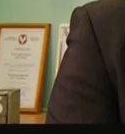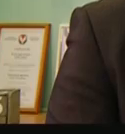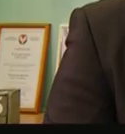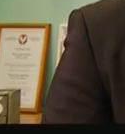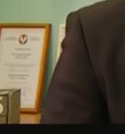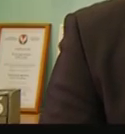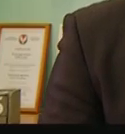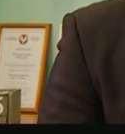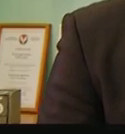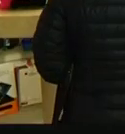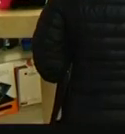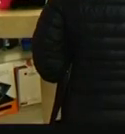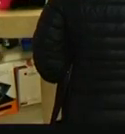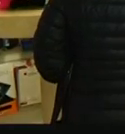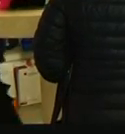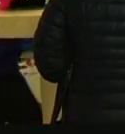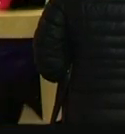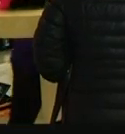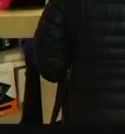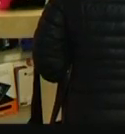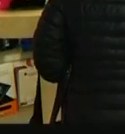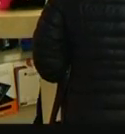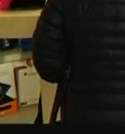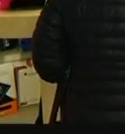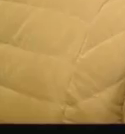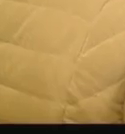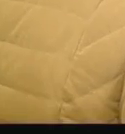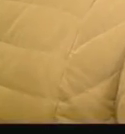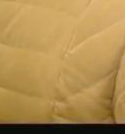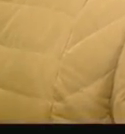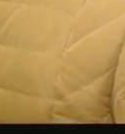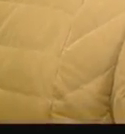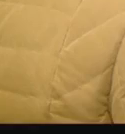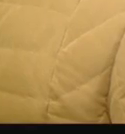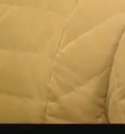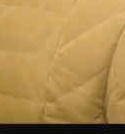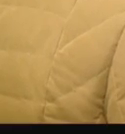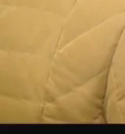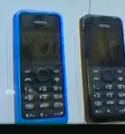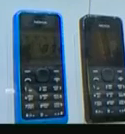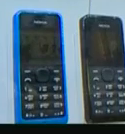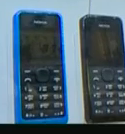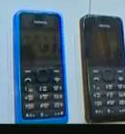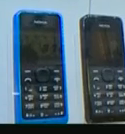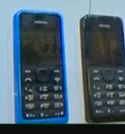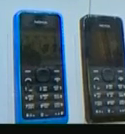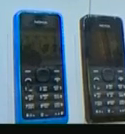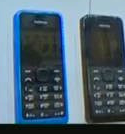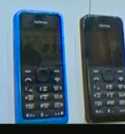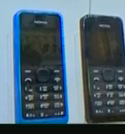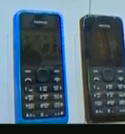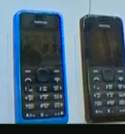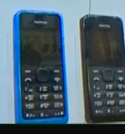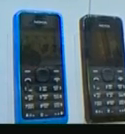5 гигабайт до 15. Подключив тариф «Корпоративный безлимит L», вы сможете существенно сэкономить на мобильной связи в поездках по